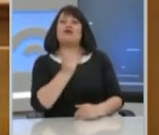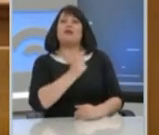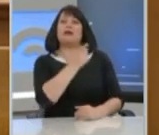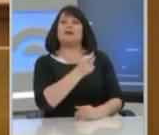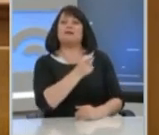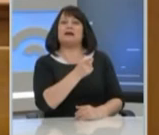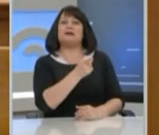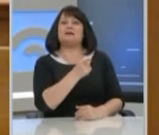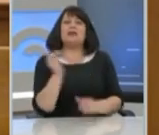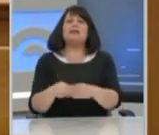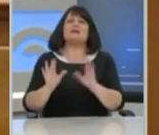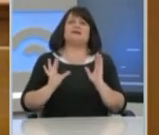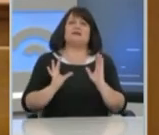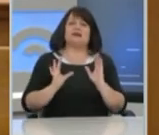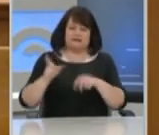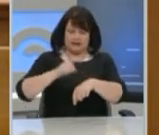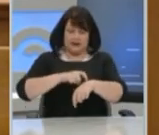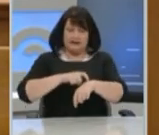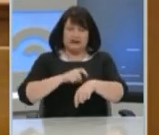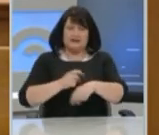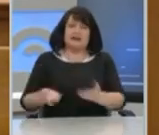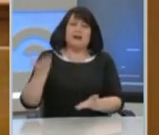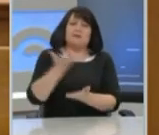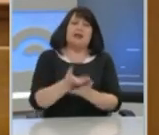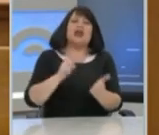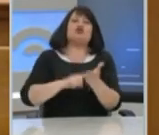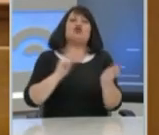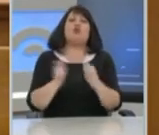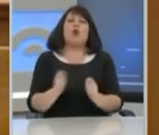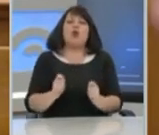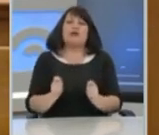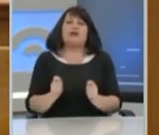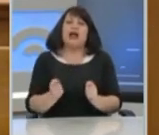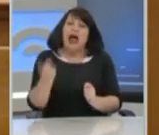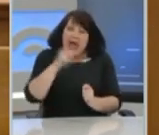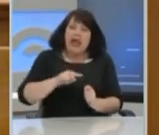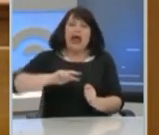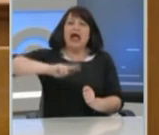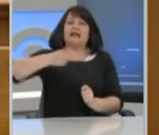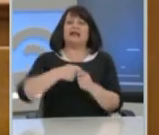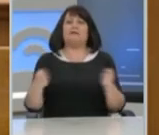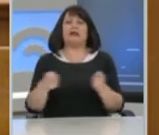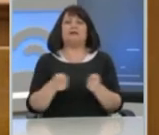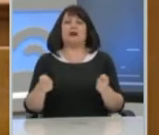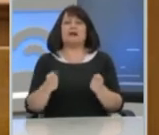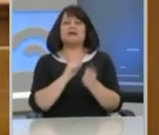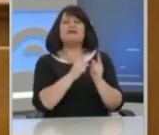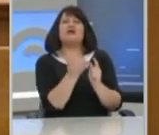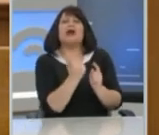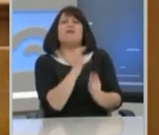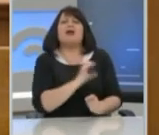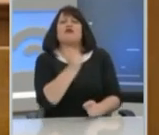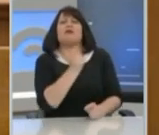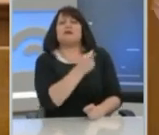την ίδια στιγμή καταθέτεται τροπολογία για άλλα αντίμετρα που δεν έχουν συμφωνηθεί με τους δανειστές.